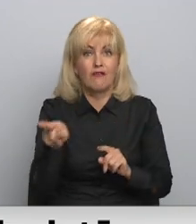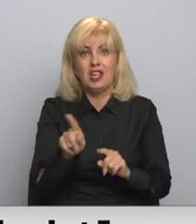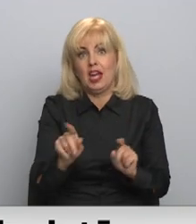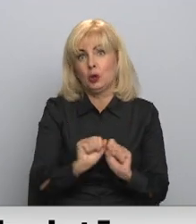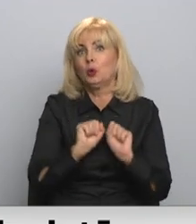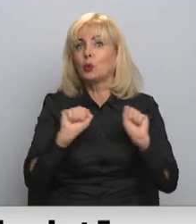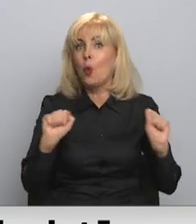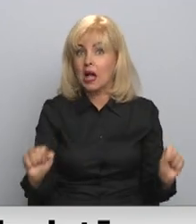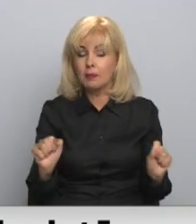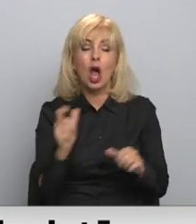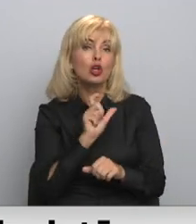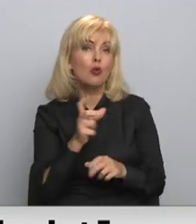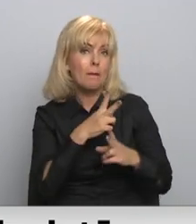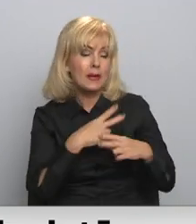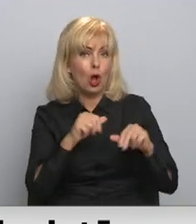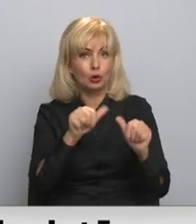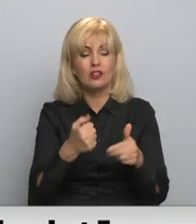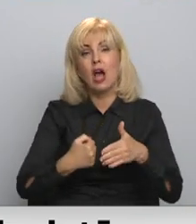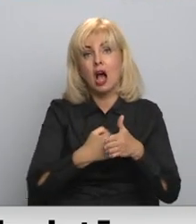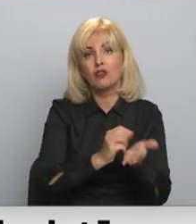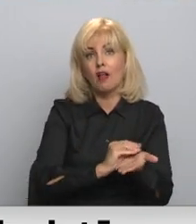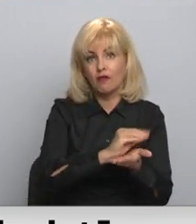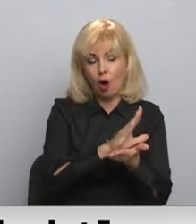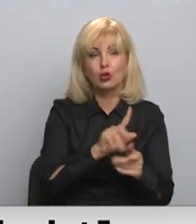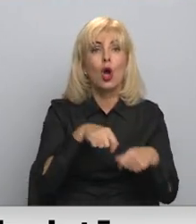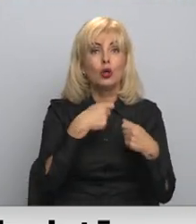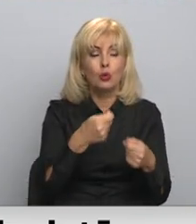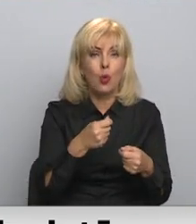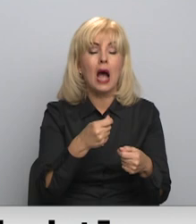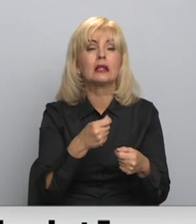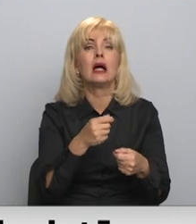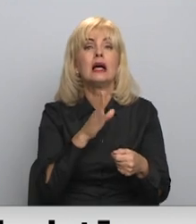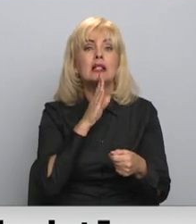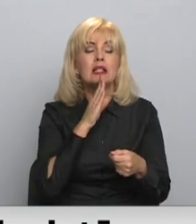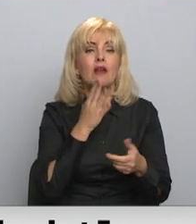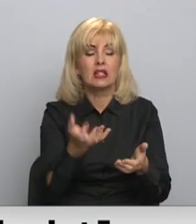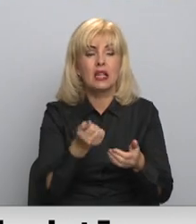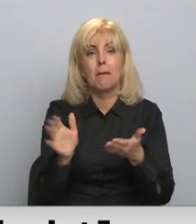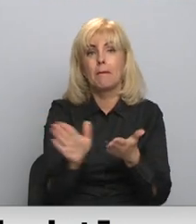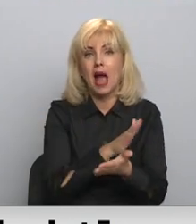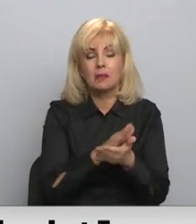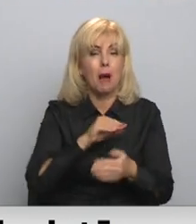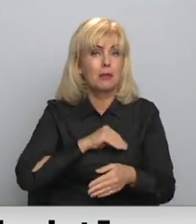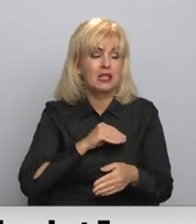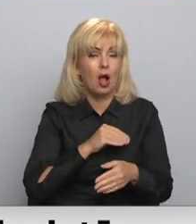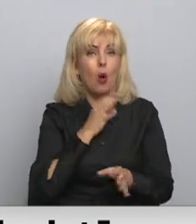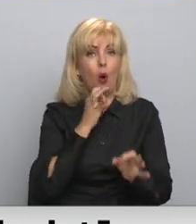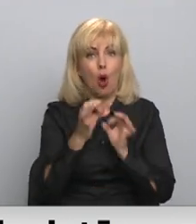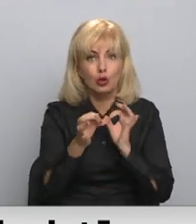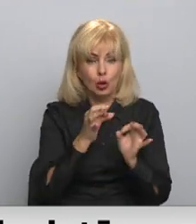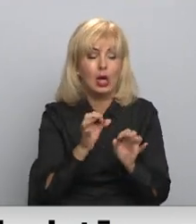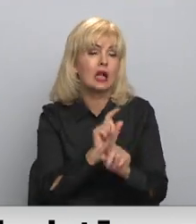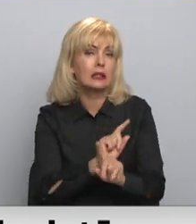drosmīgie. Šobrīd biedrība izveidojas atbalsta fondu, kas sniedz iespēju nodas sievietēm saņemt bezmaksas psihologa konsultāciju. Lai